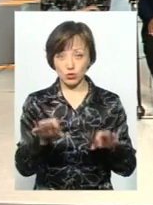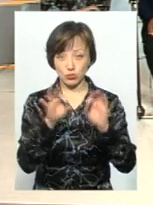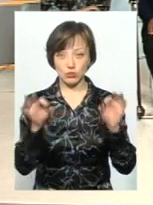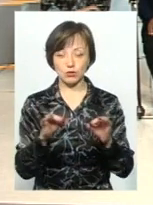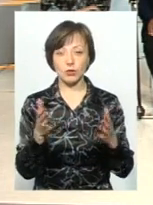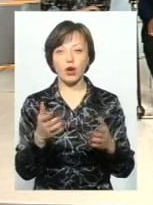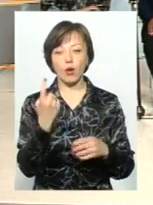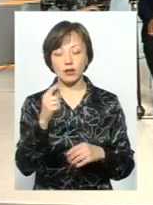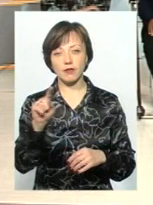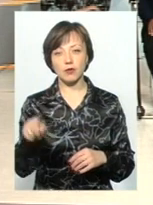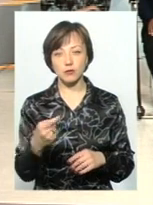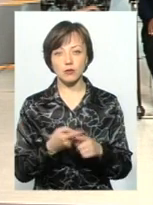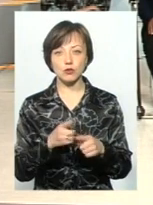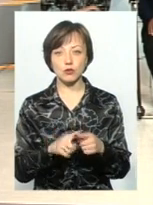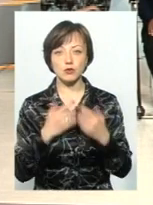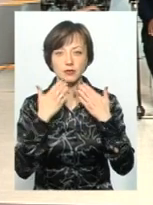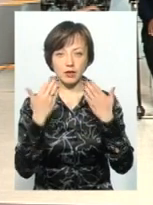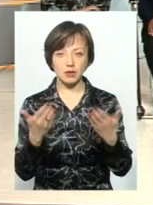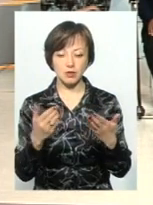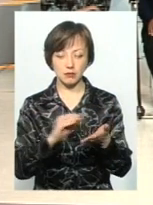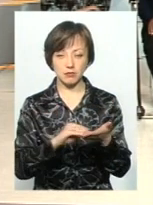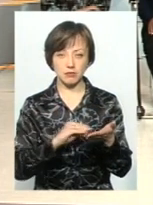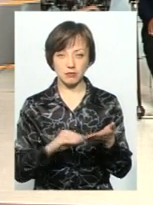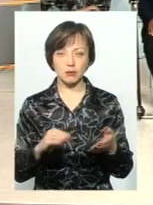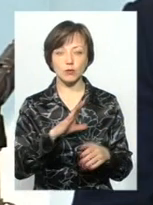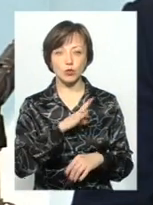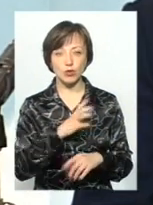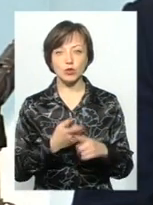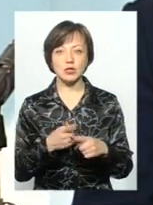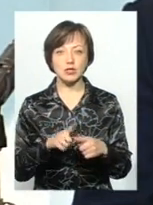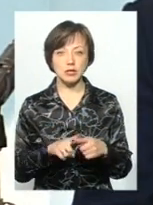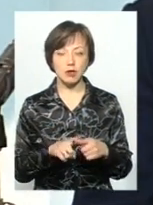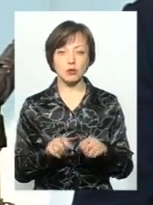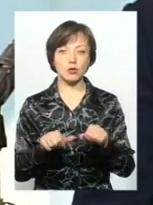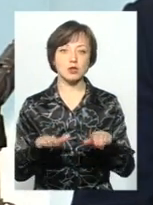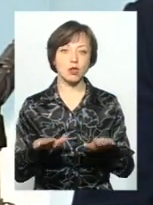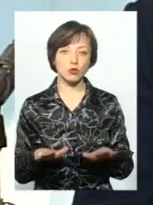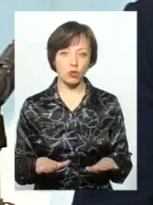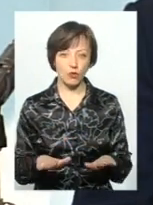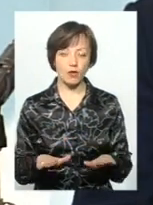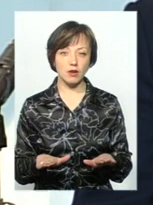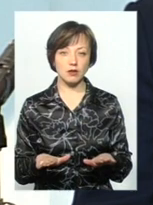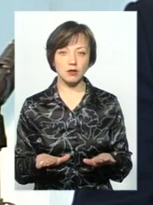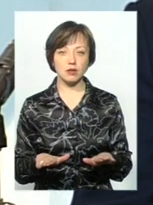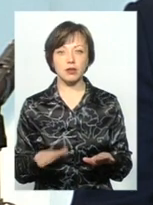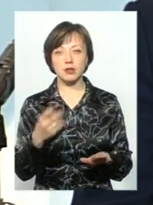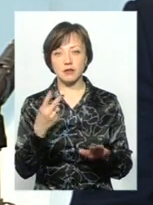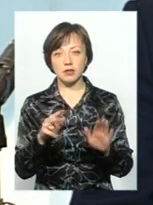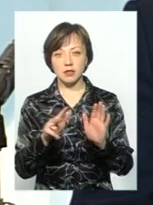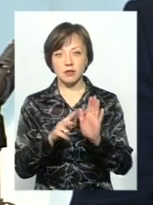ми ставили у цьому зверненні, було те, що ця постанова, сумнозвісна від